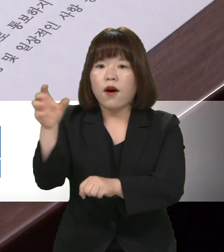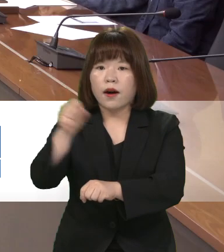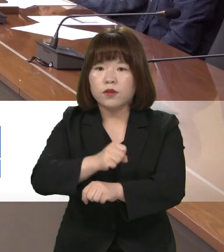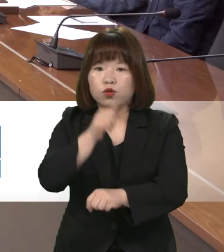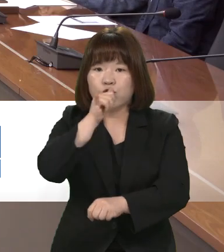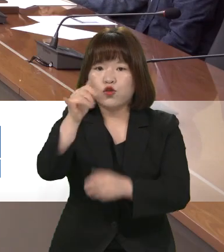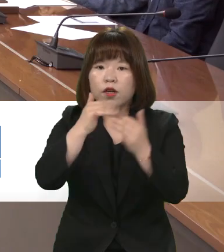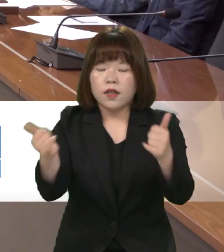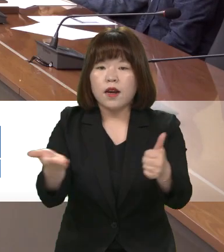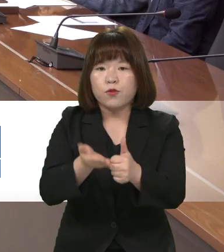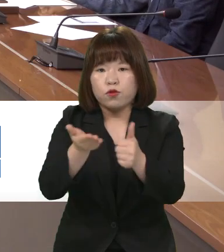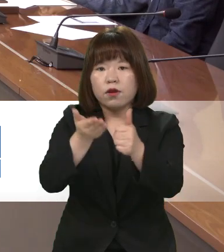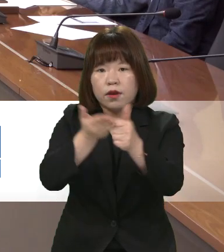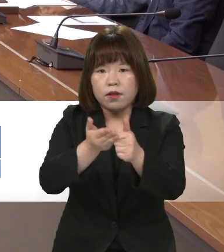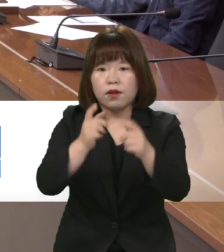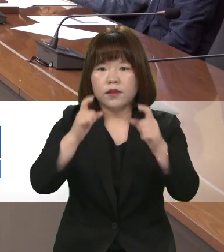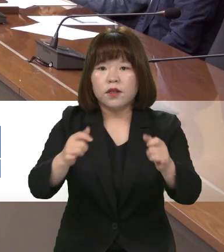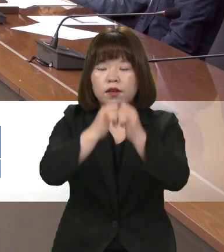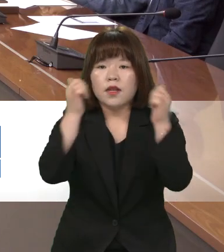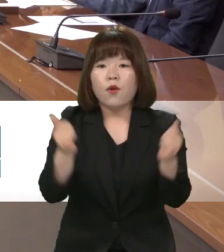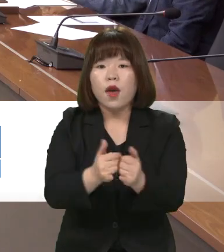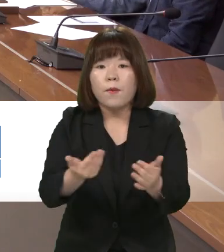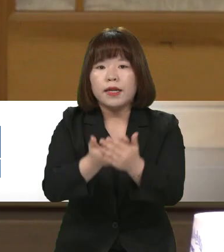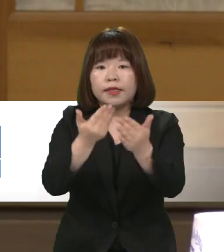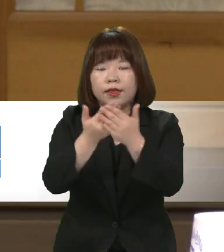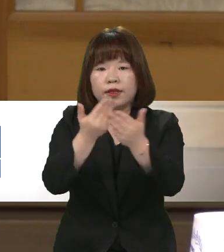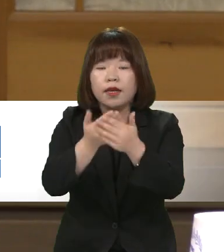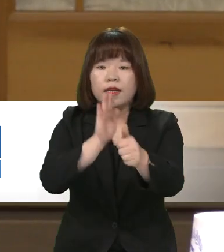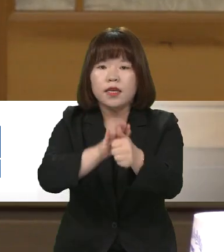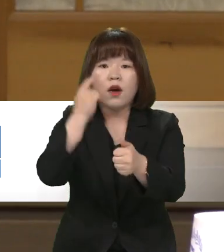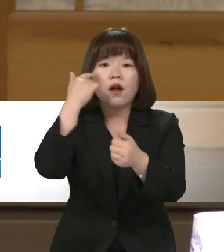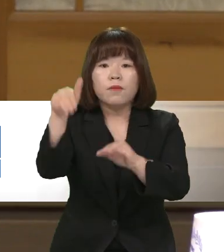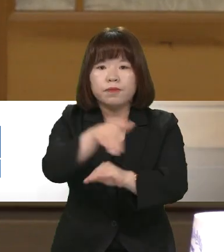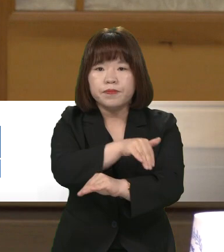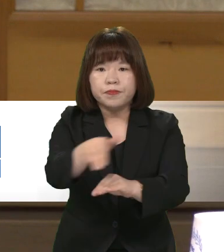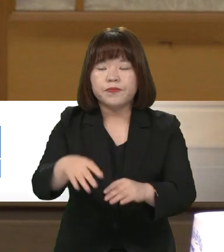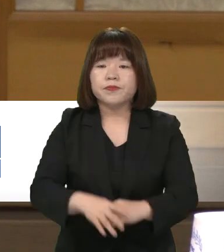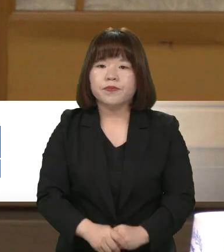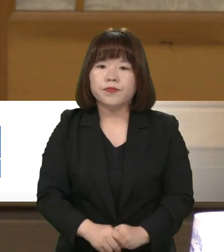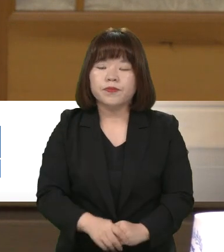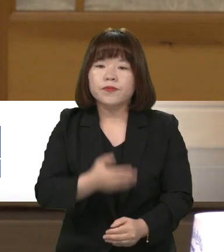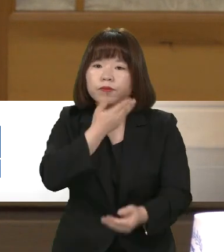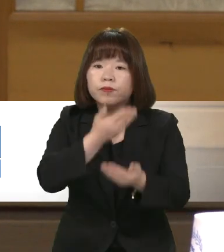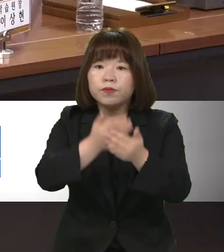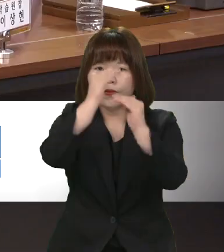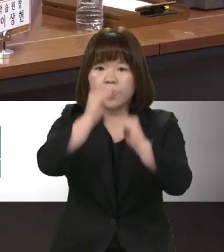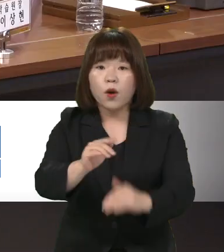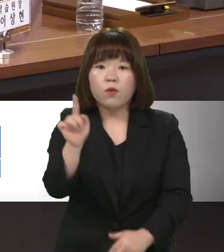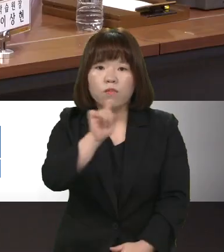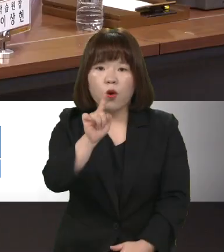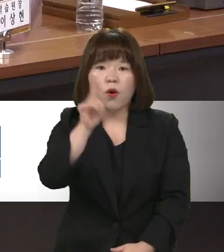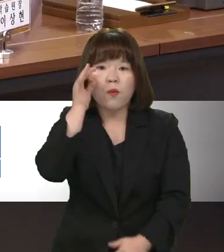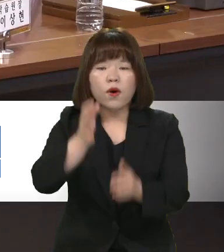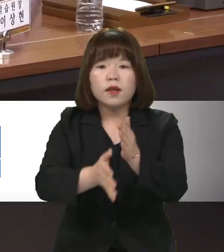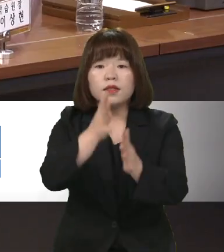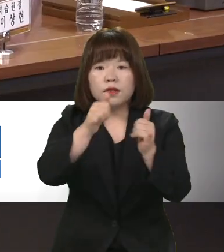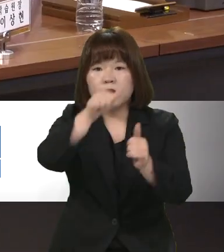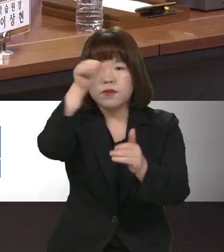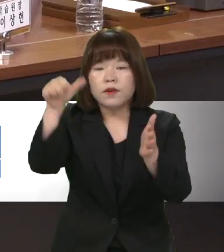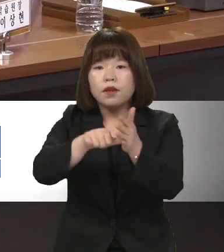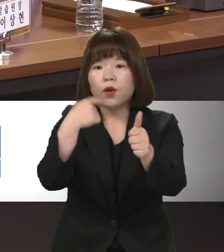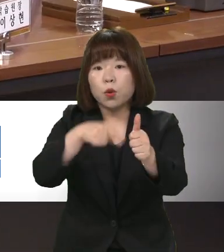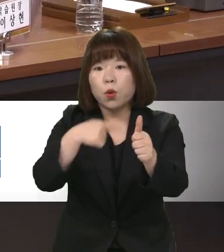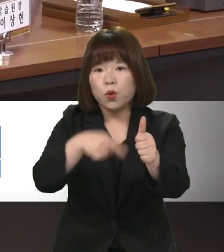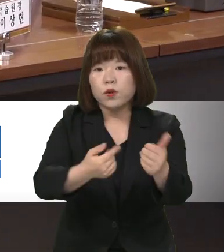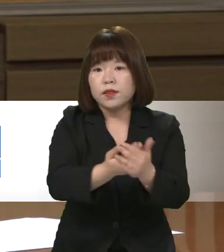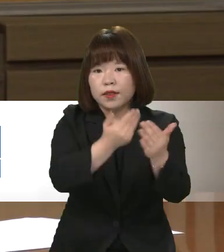우수한 인적자원을 육성해 지역 사회발전에 기여할 방침입니다 협약의 주요 내용은 포항 시민의 평생교육